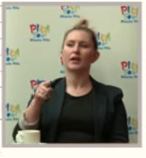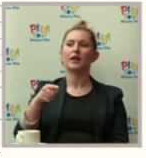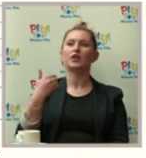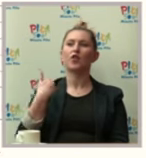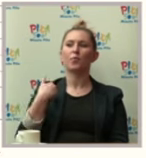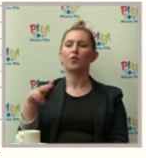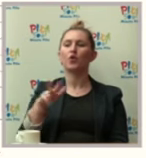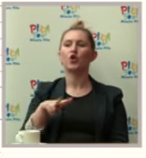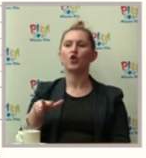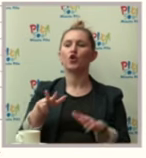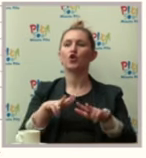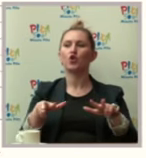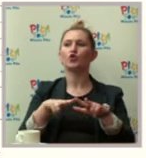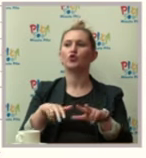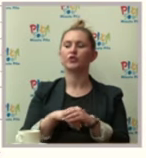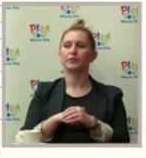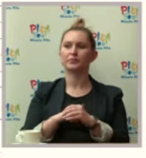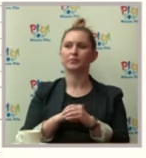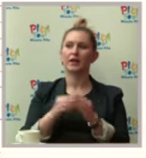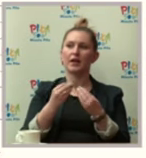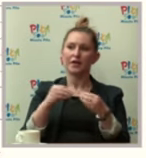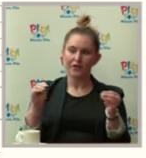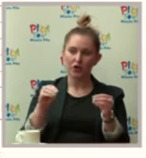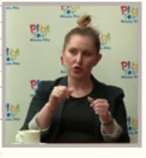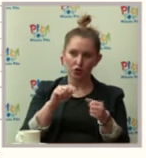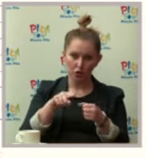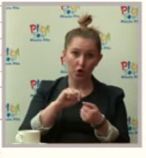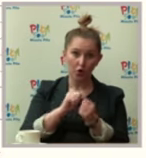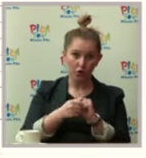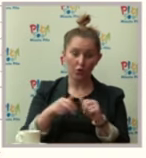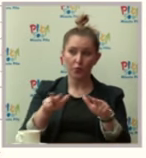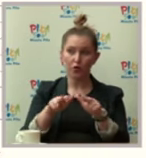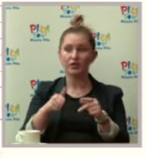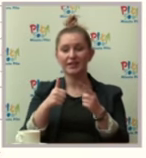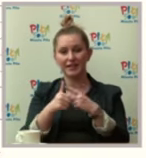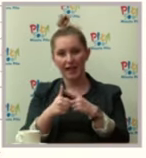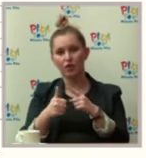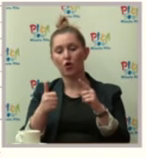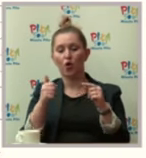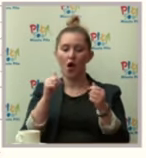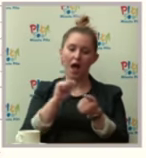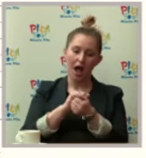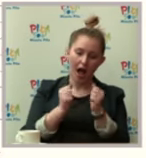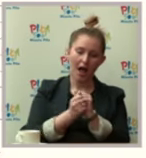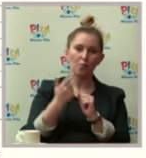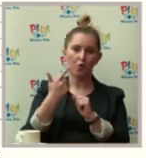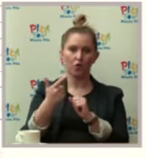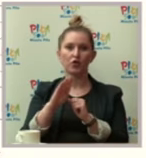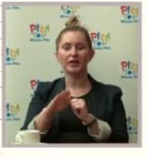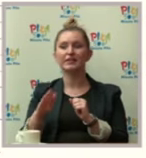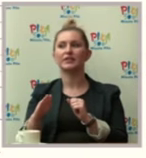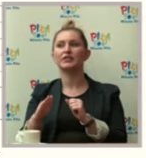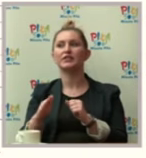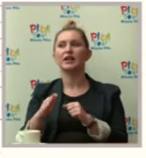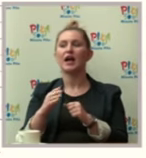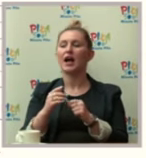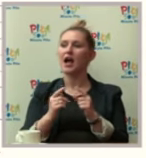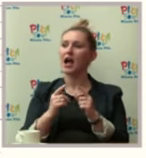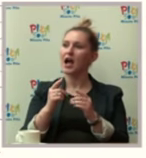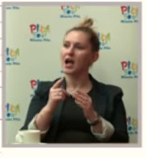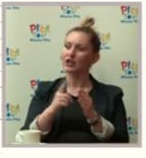państwo widzicie, większość to są rodziny z jednym, dwójką dzieci. Oczywiście są też rodziny bez dziećmi. Bez dziećmi dlaczego? Dlatego, że to